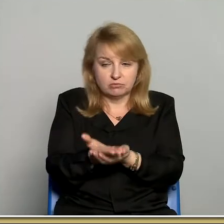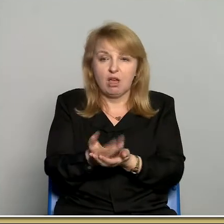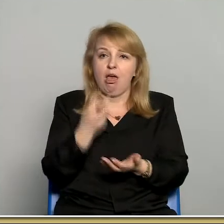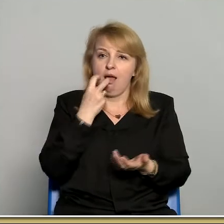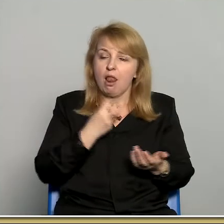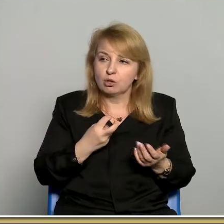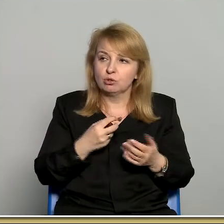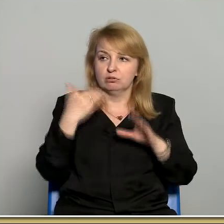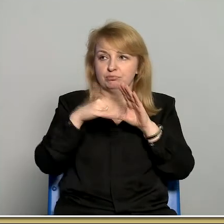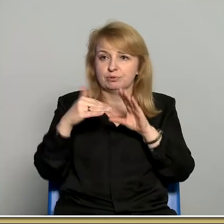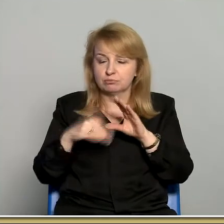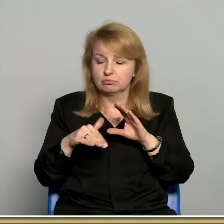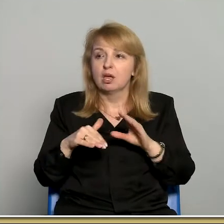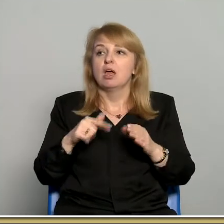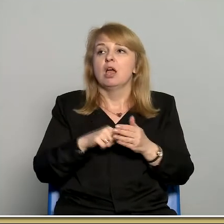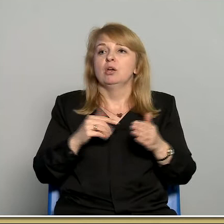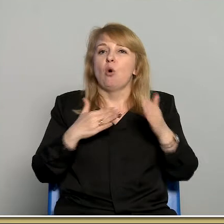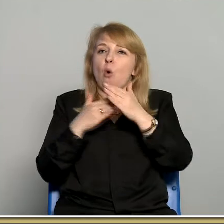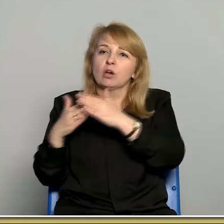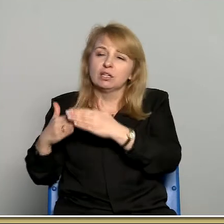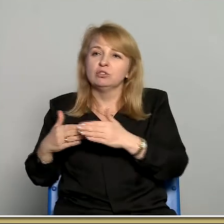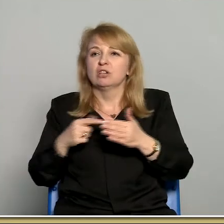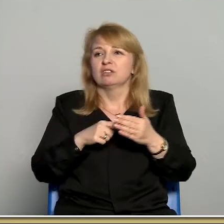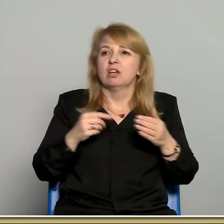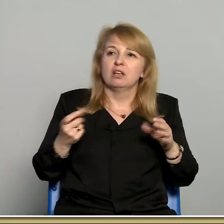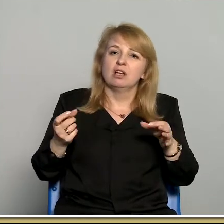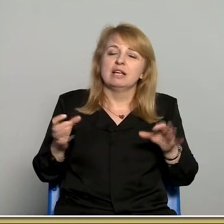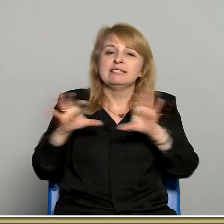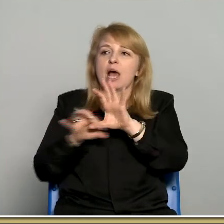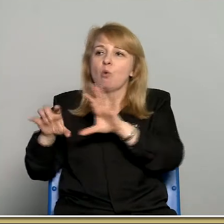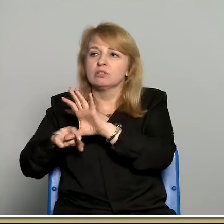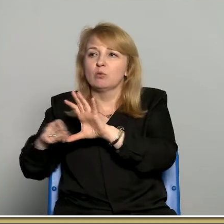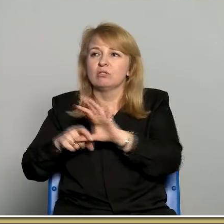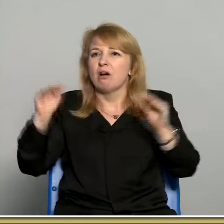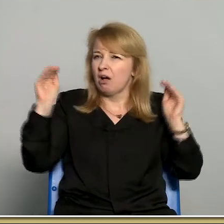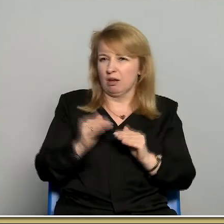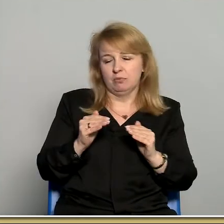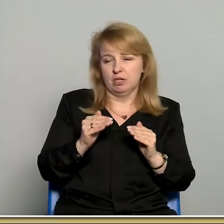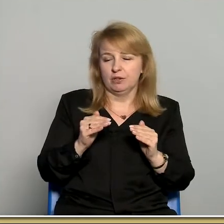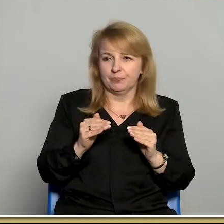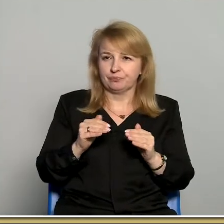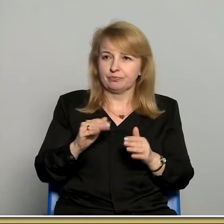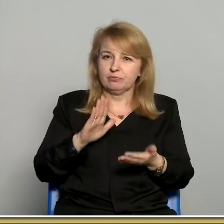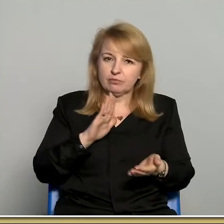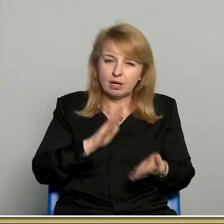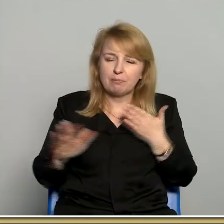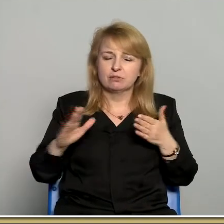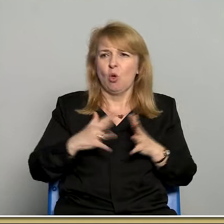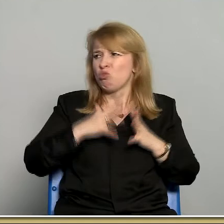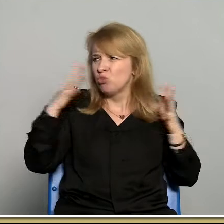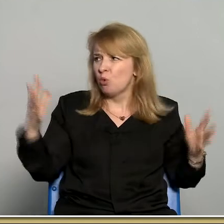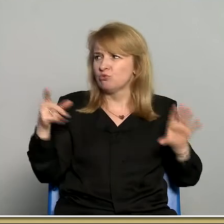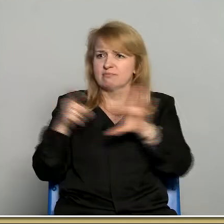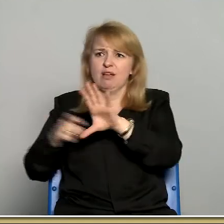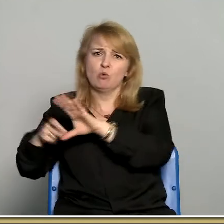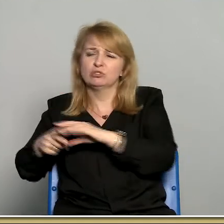elektronicznej, ograniczanie załączników do minimum. Z żadnych dużych załączników w